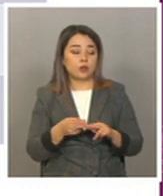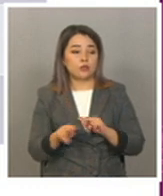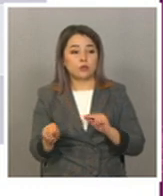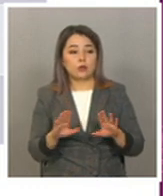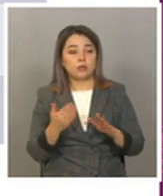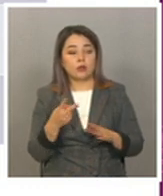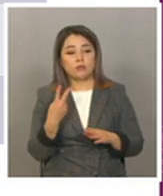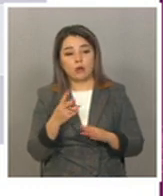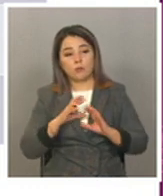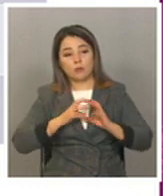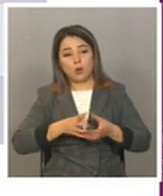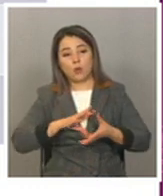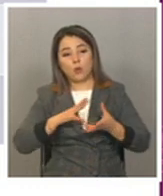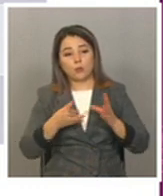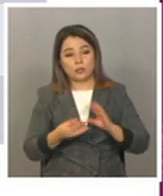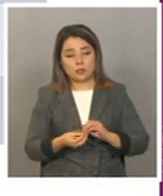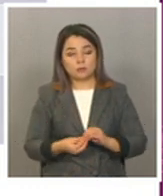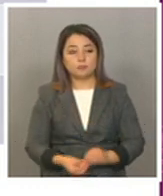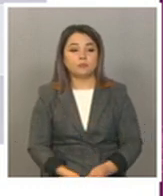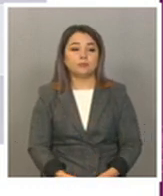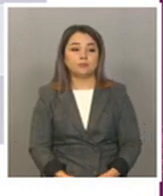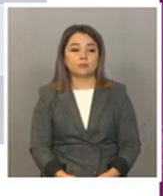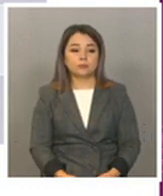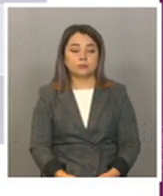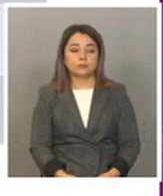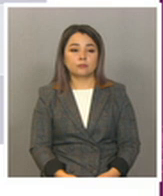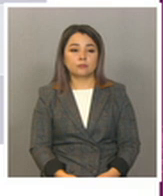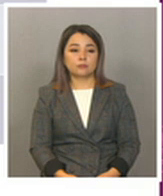миров общая?